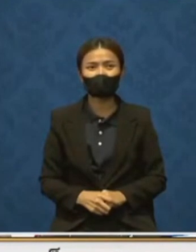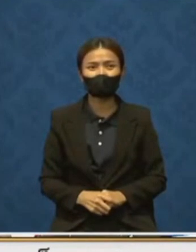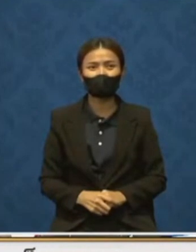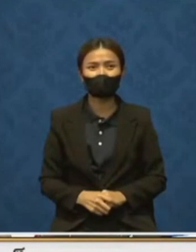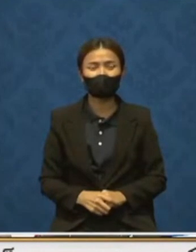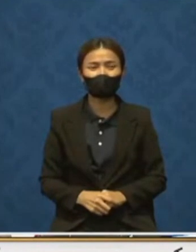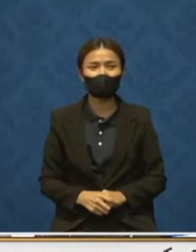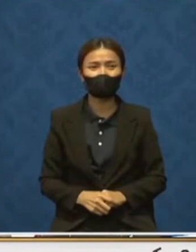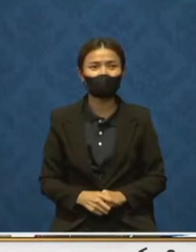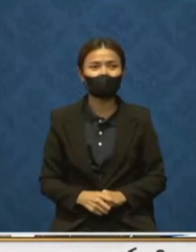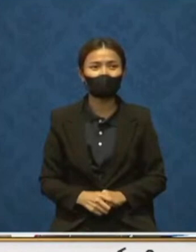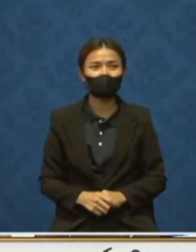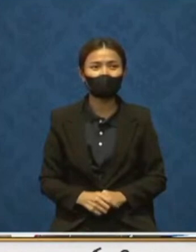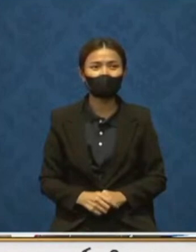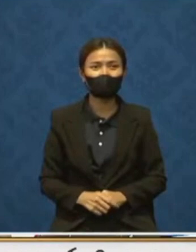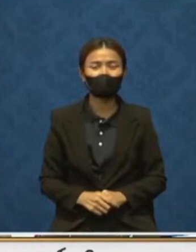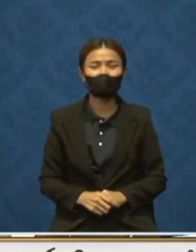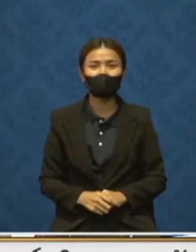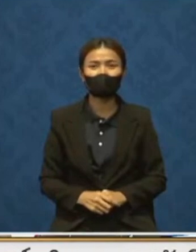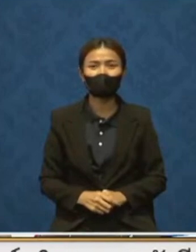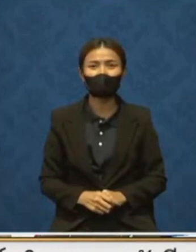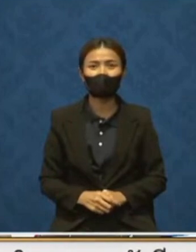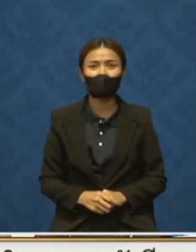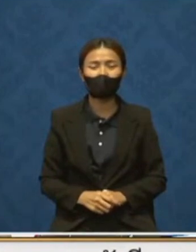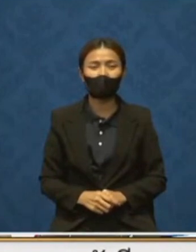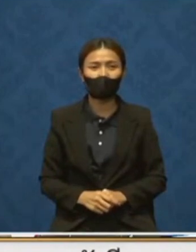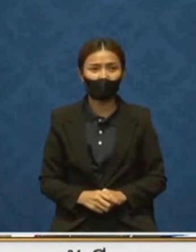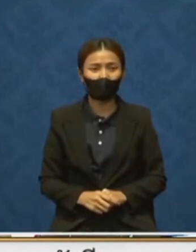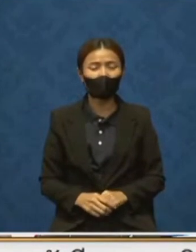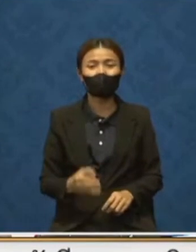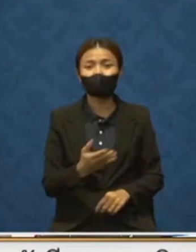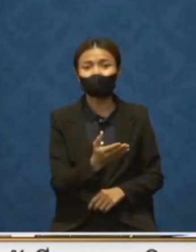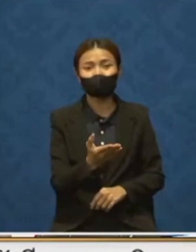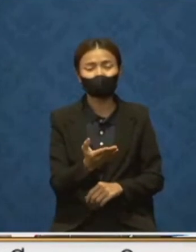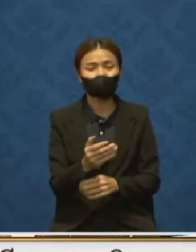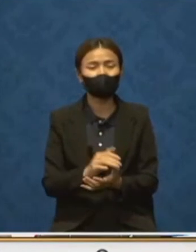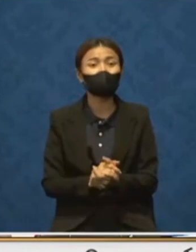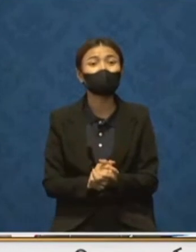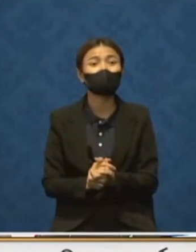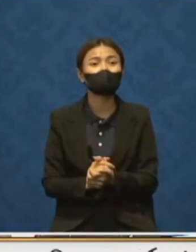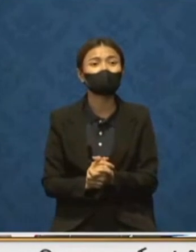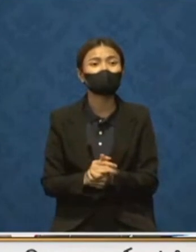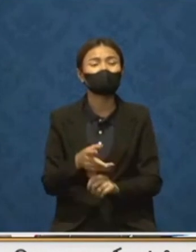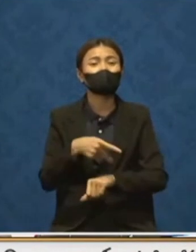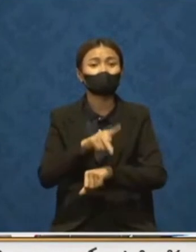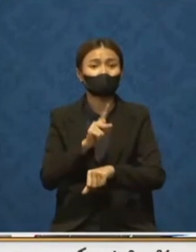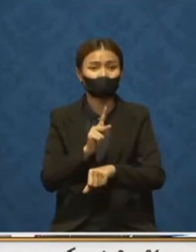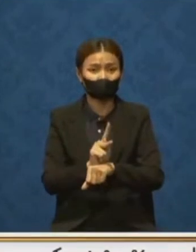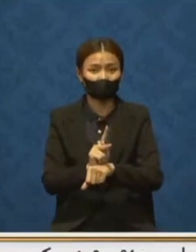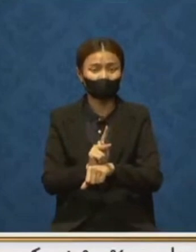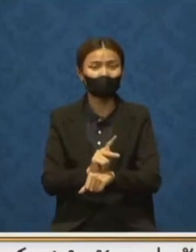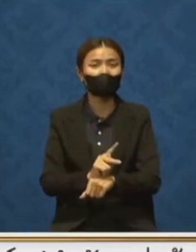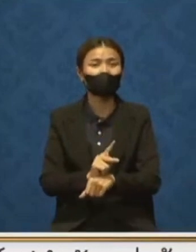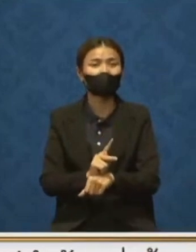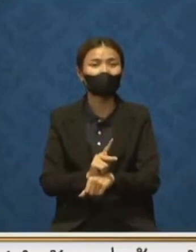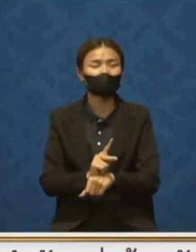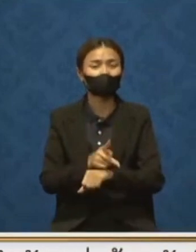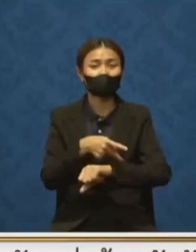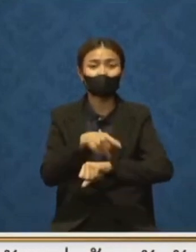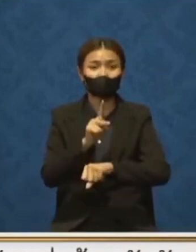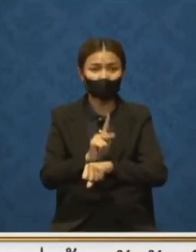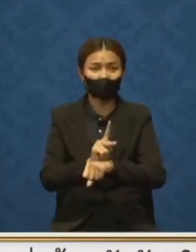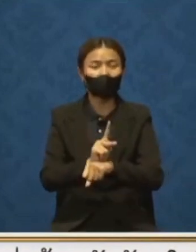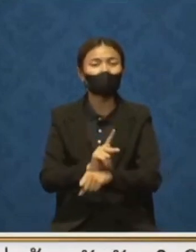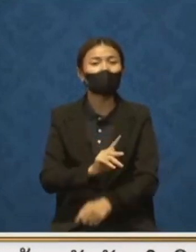กราบเรียนท่านประธานท่านสมาชิกสภาผู้แทนราษฎรที่เคารพทุกท่านครับ